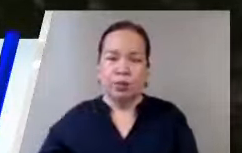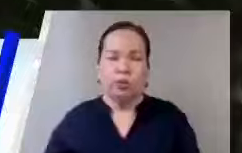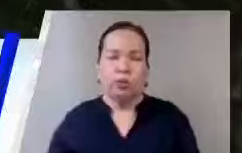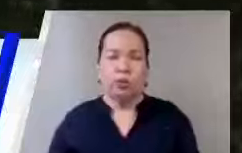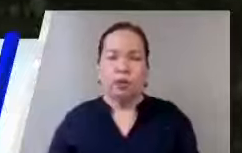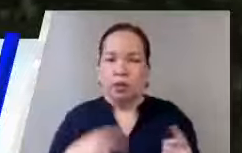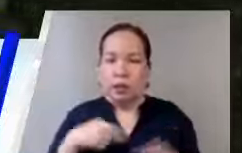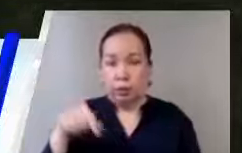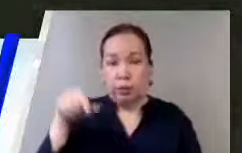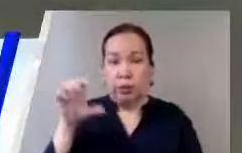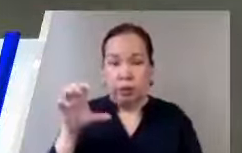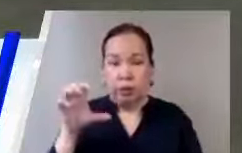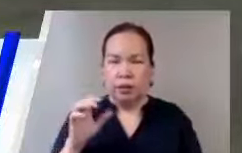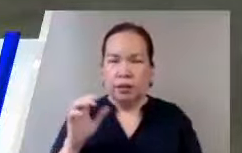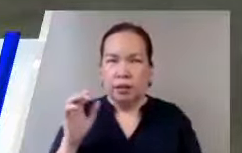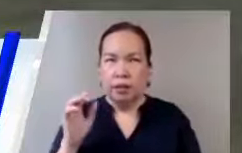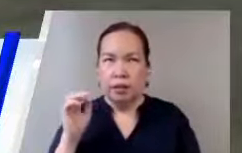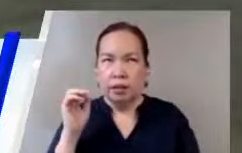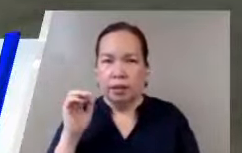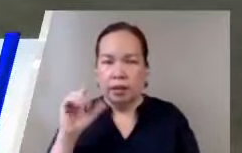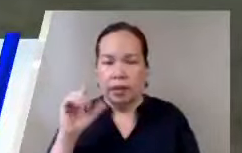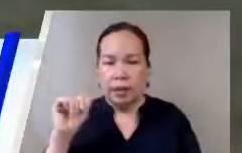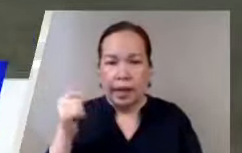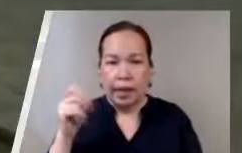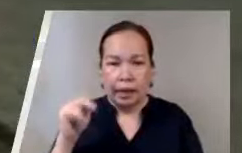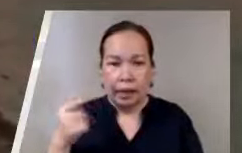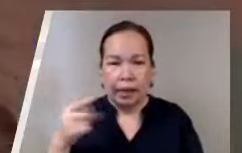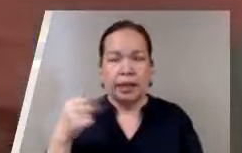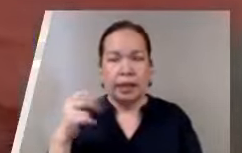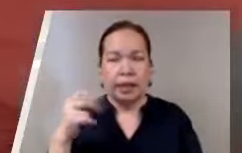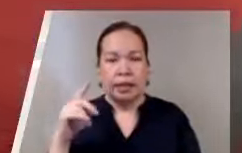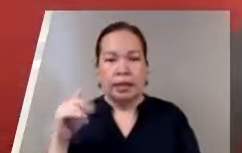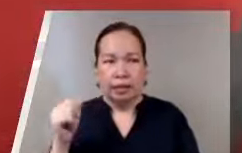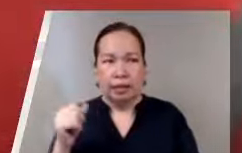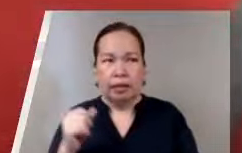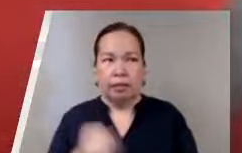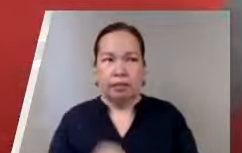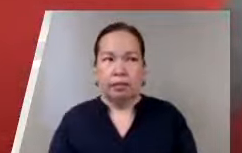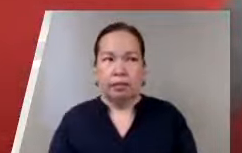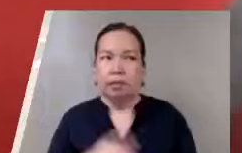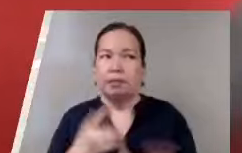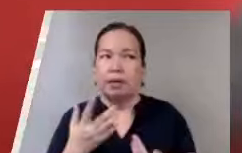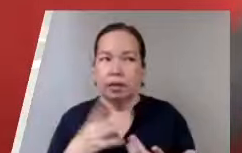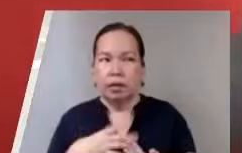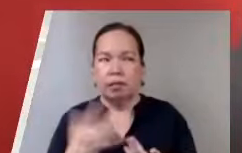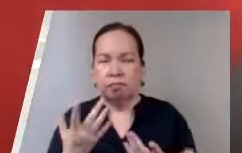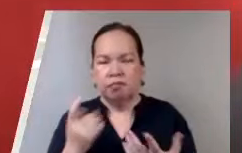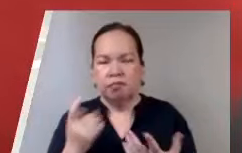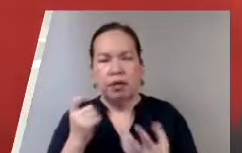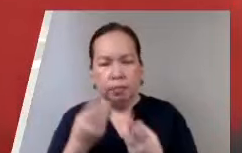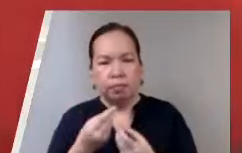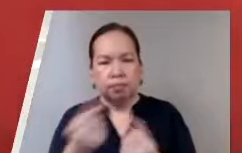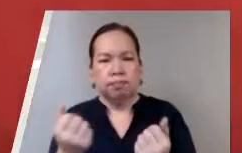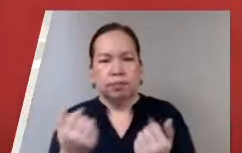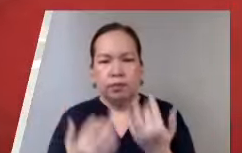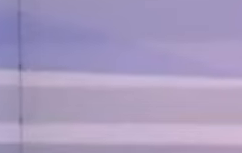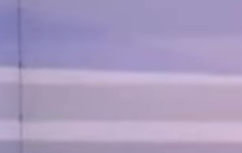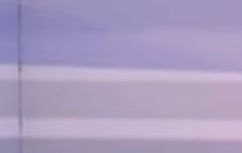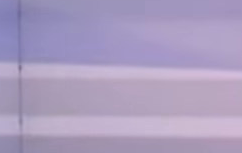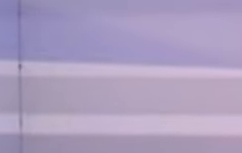naman naapula ang apoy. Para sa GMA Integrated News, EJ Gomez, nakatutok, 24